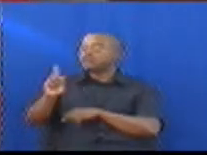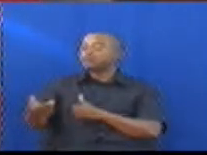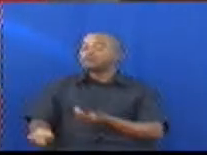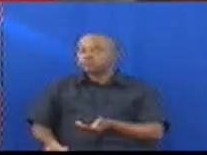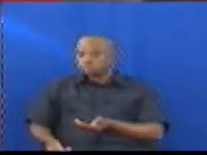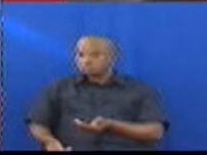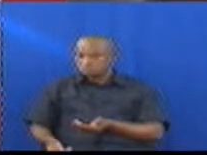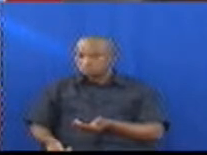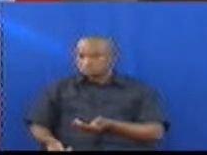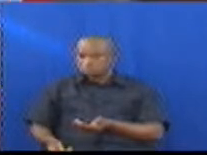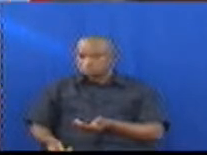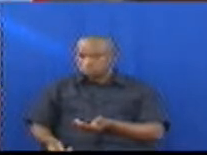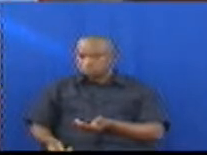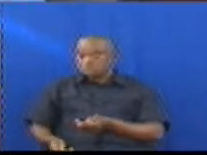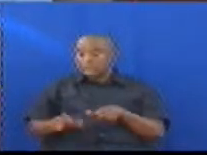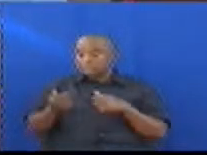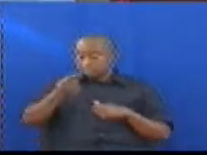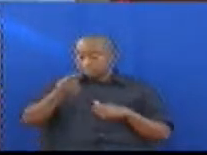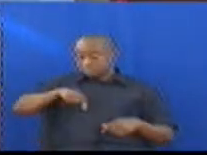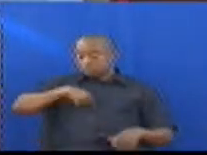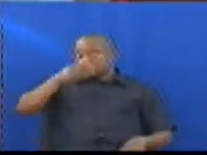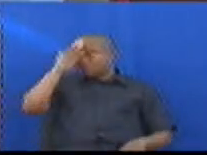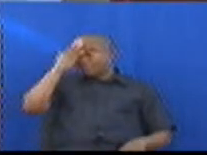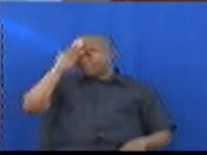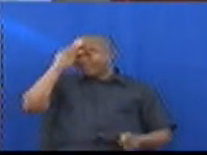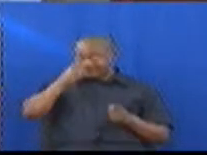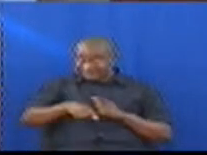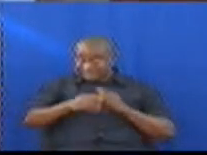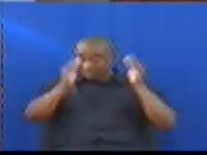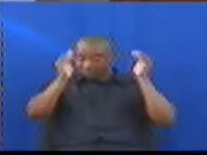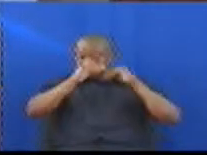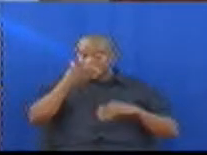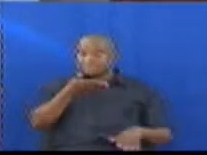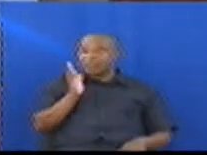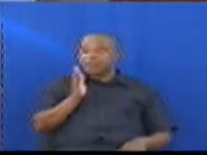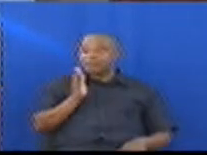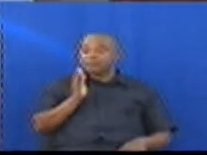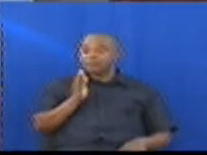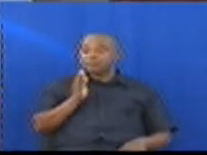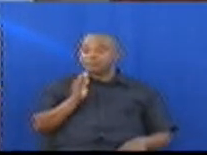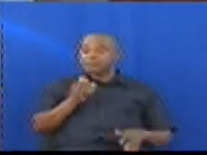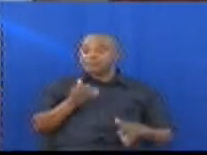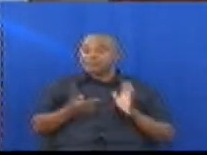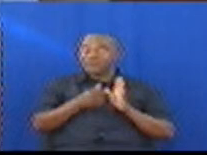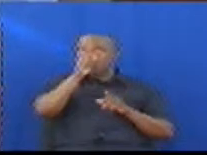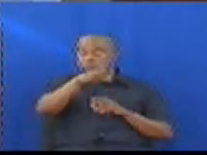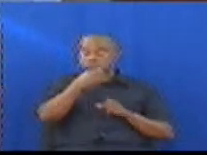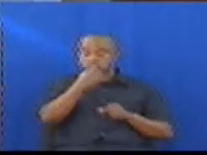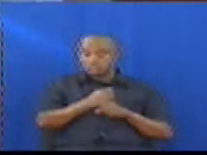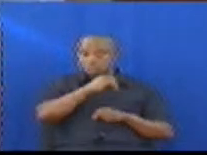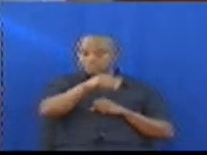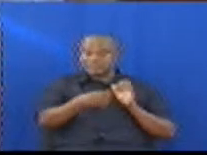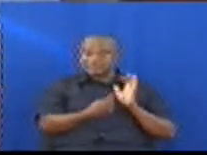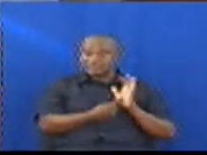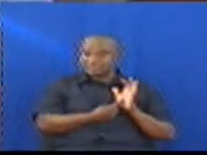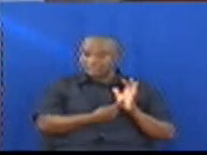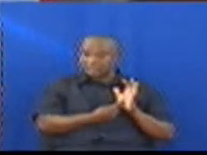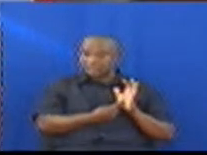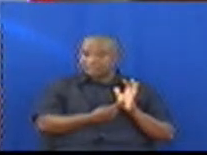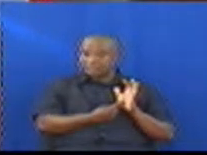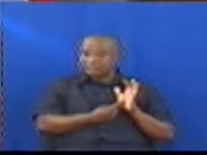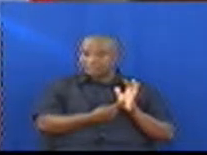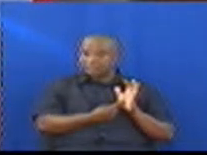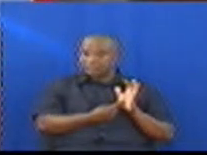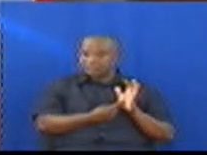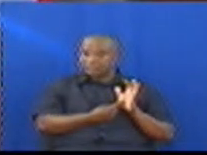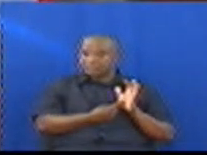Lakini kwa jinsi ambavyo tunajua ndani ya mfumo wa serikali, pengine mtu ambaye amefanya kazi miezi sita, miaka sita ya serikali,